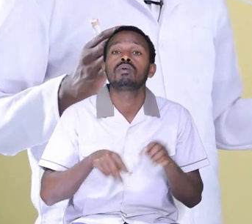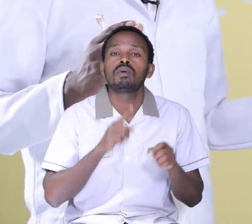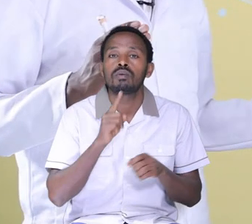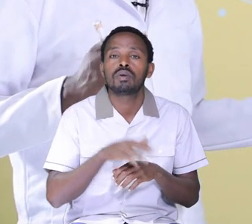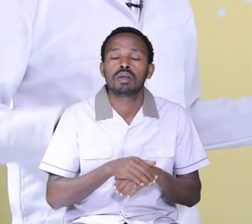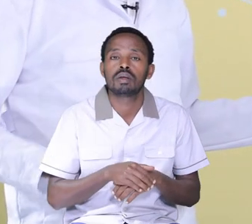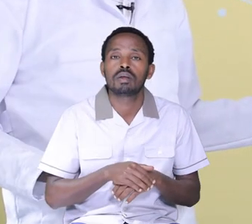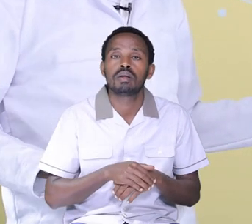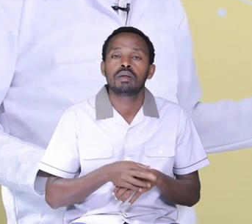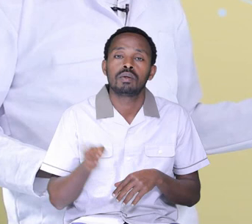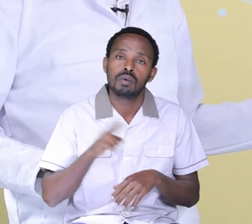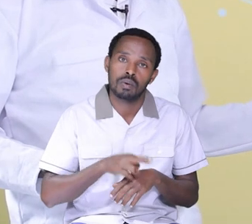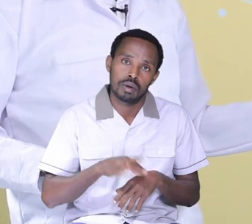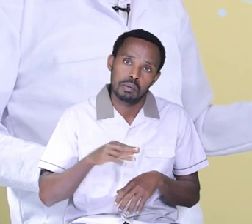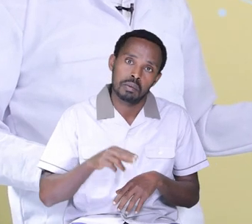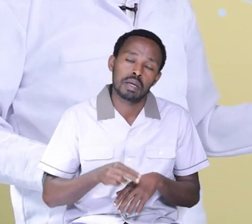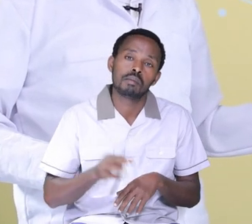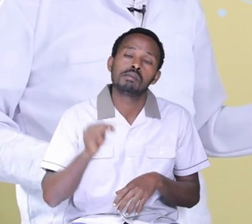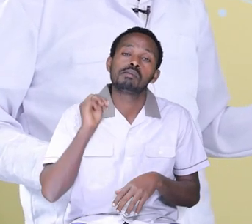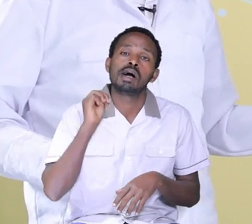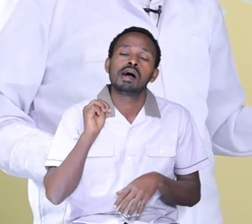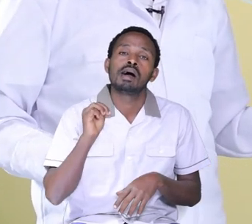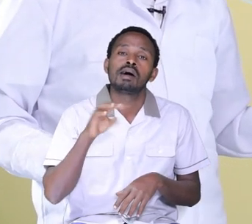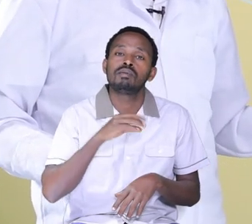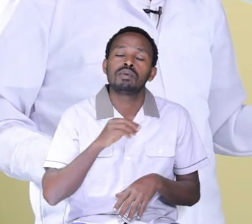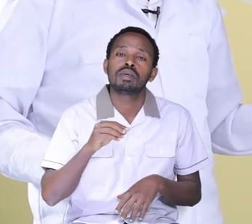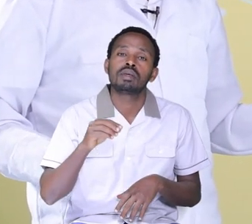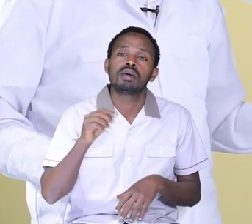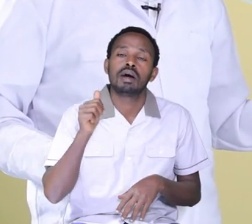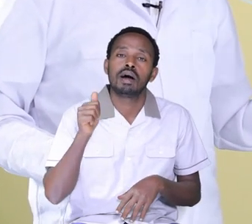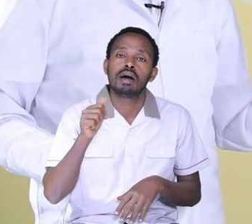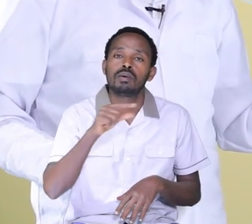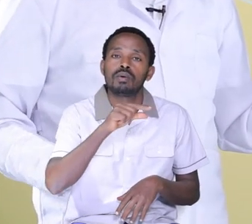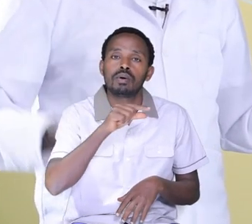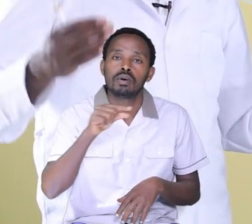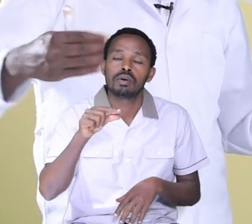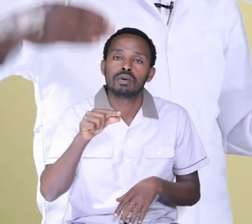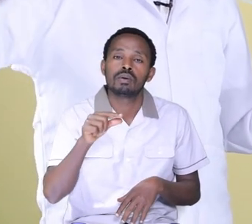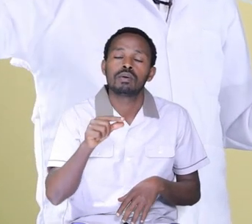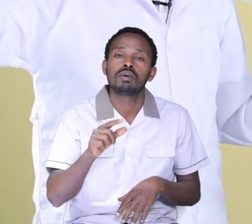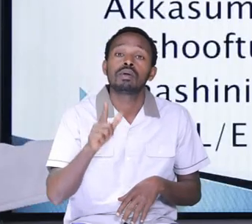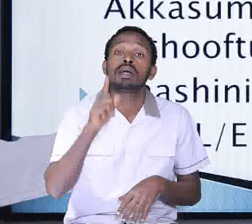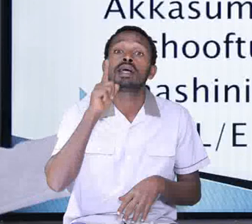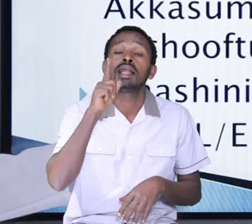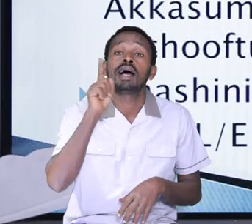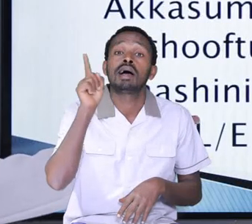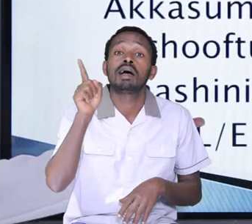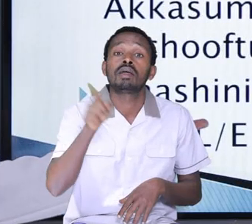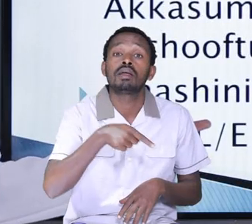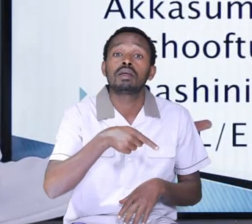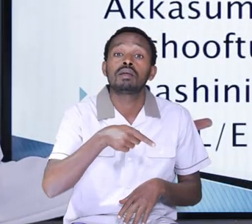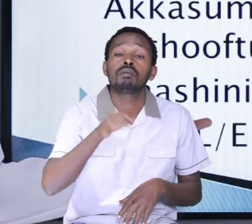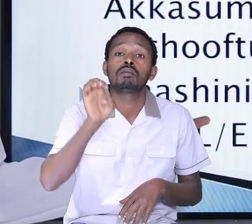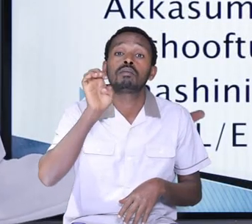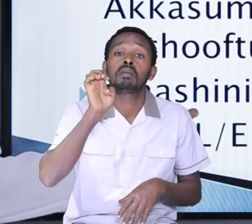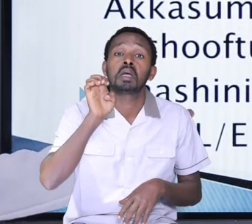Yookaan qubee maa fi qubee aa wal qixa laa hiruu ee jennee fayyadamuu